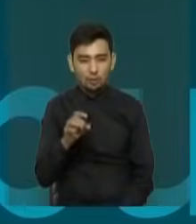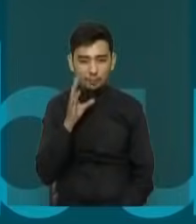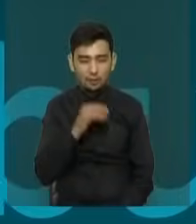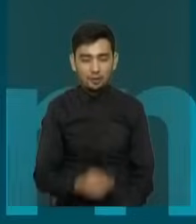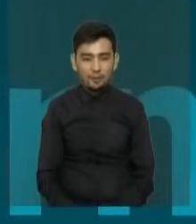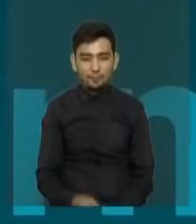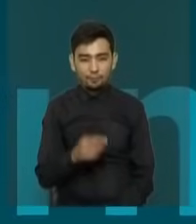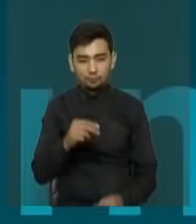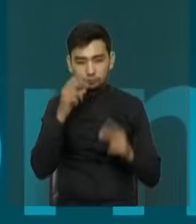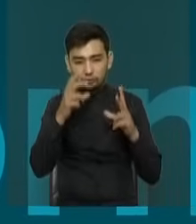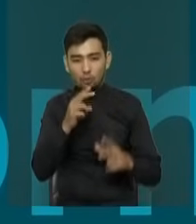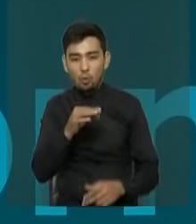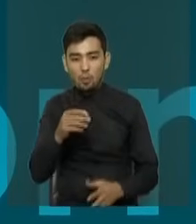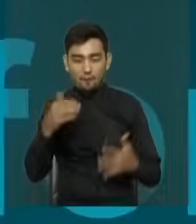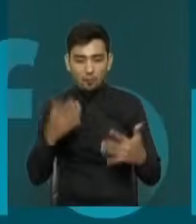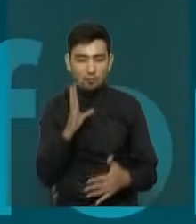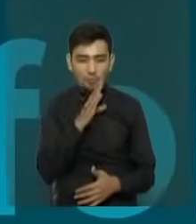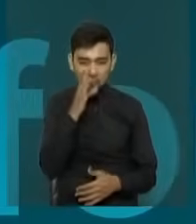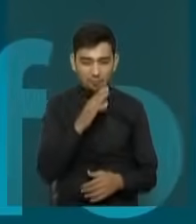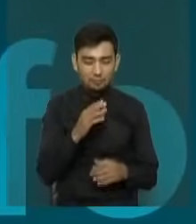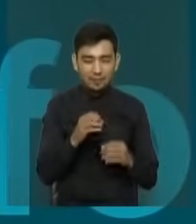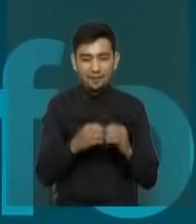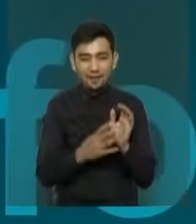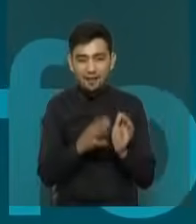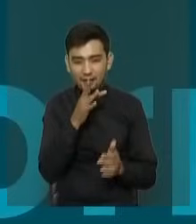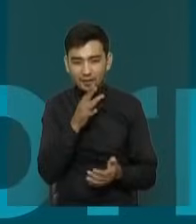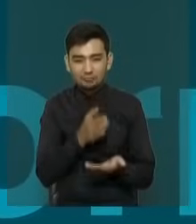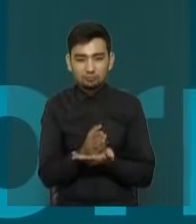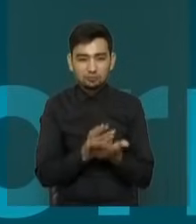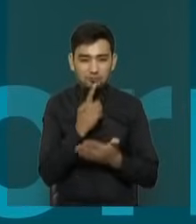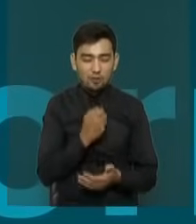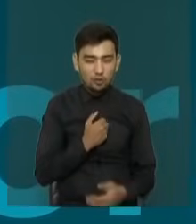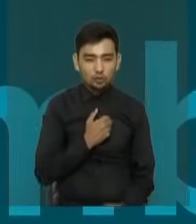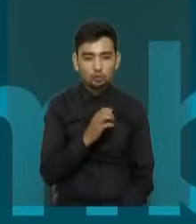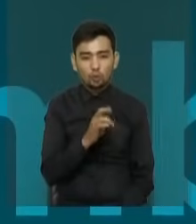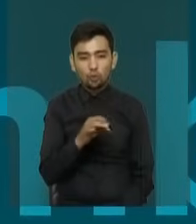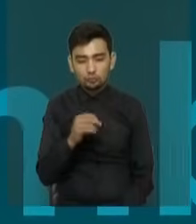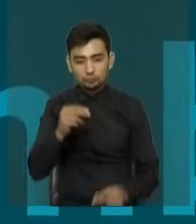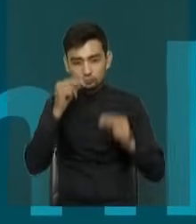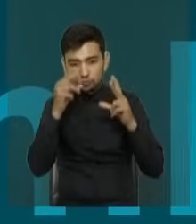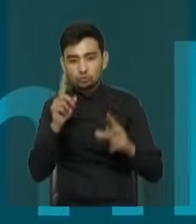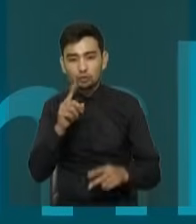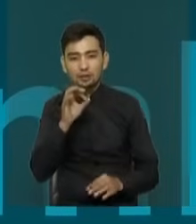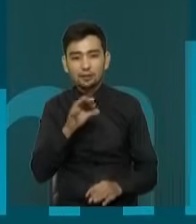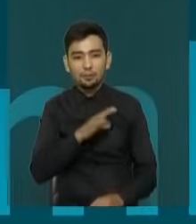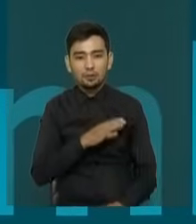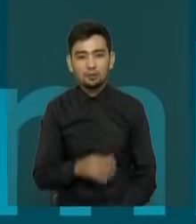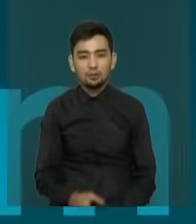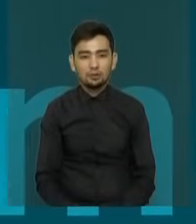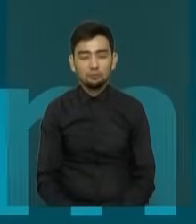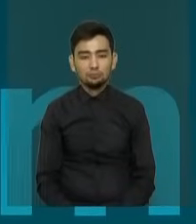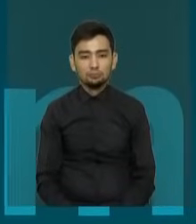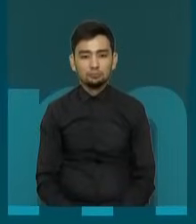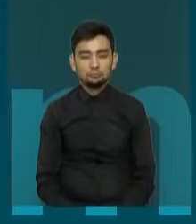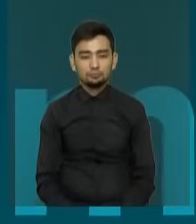Вышел из комы. Что рассказал родителям 19-летний солдат-срочник после того, как пришел в себя? Он сейчас в состоянии